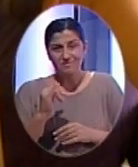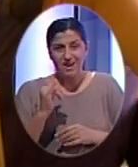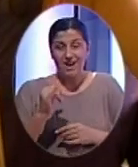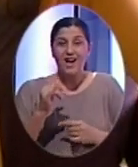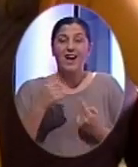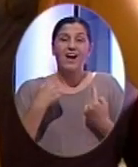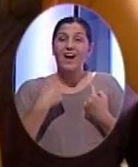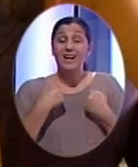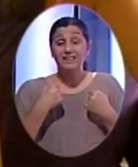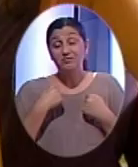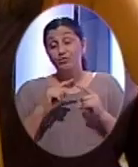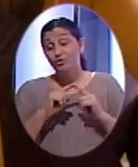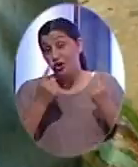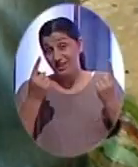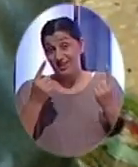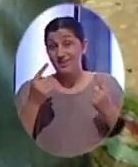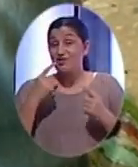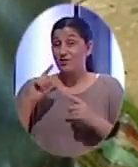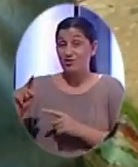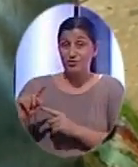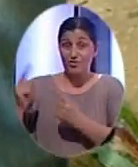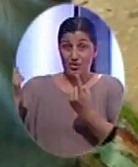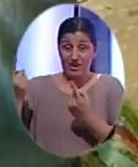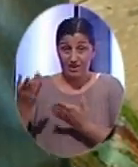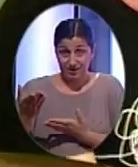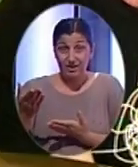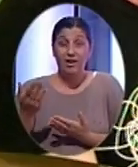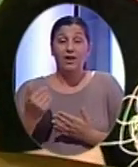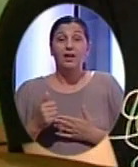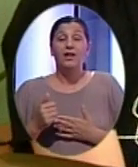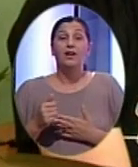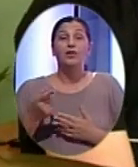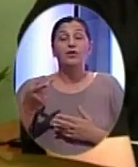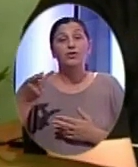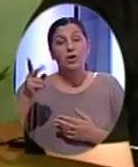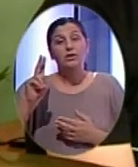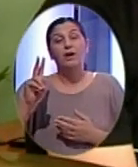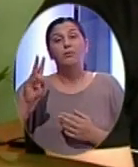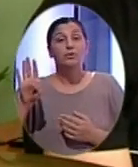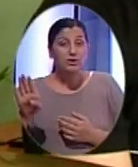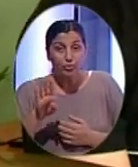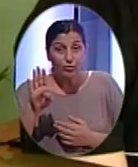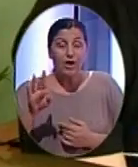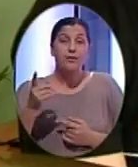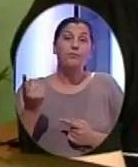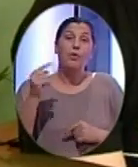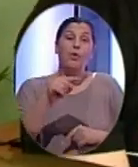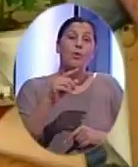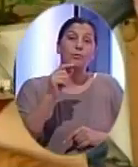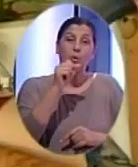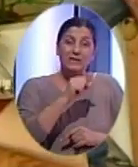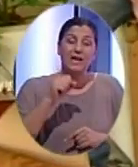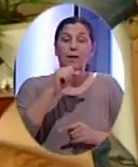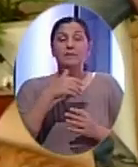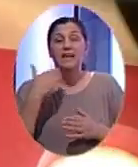רק אני מגיע מרקע שונה, לצורך העניין גם דקל מגיע יותר מבוסנובה ואוהד מגיע מהמוזיקה המזרחית.